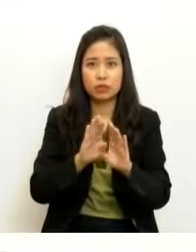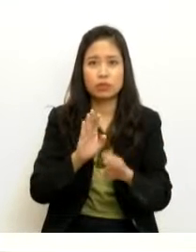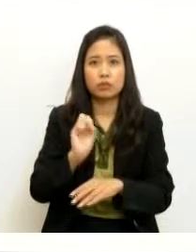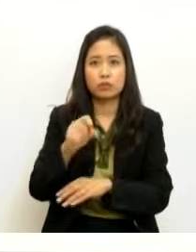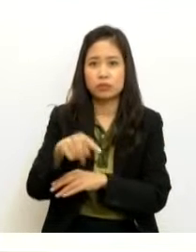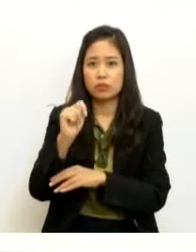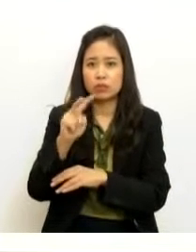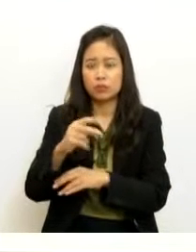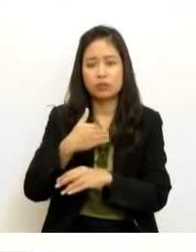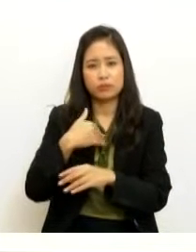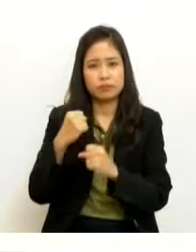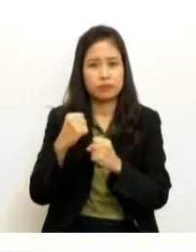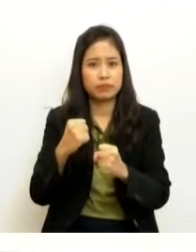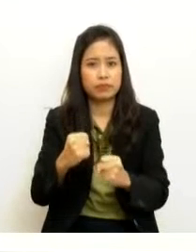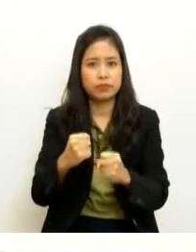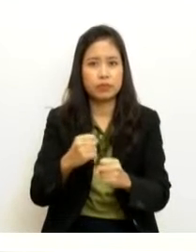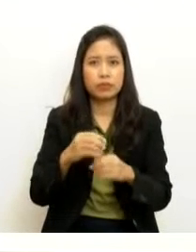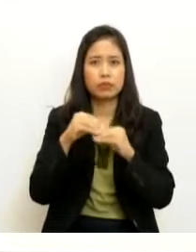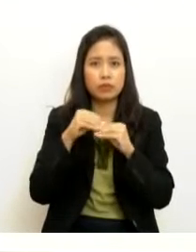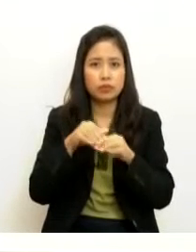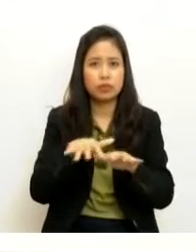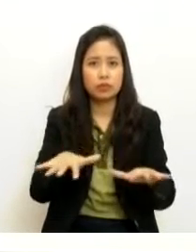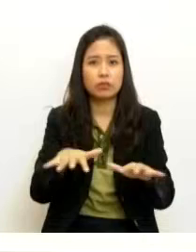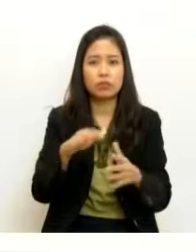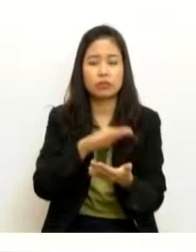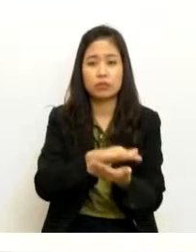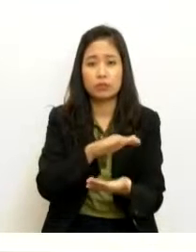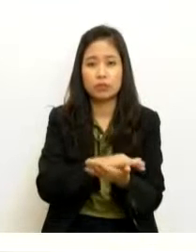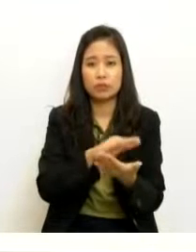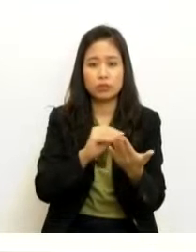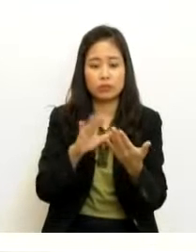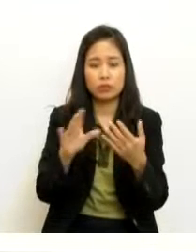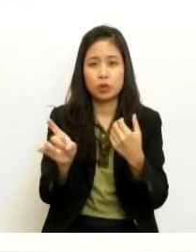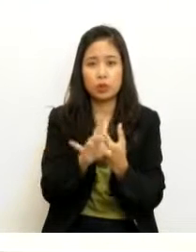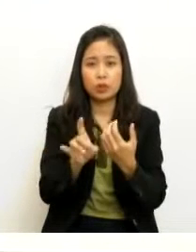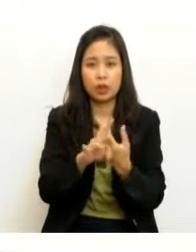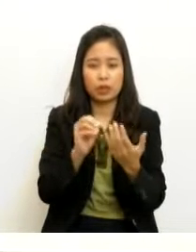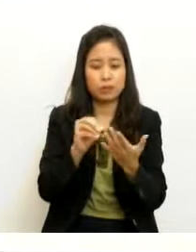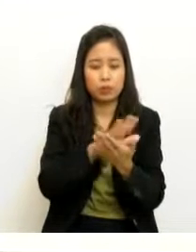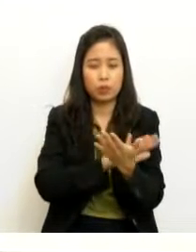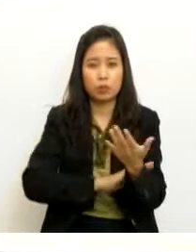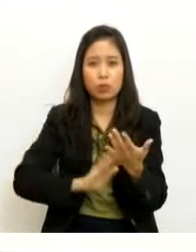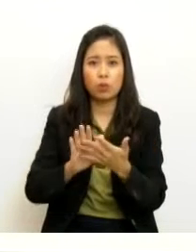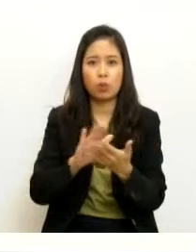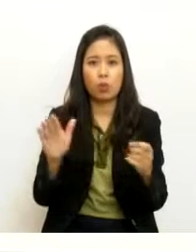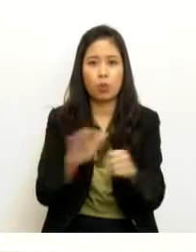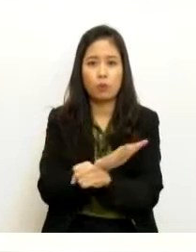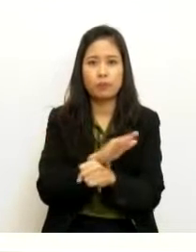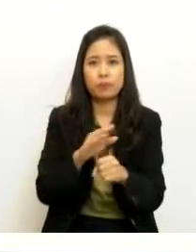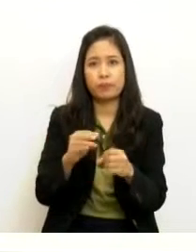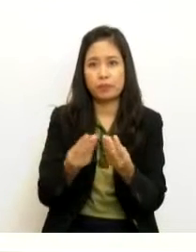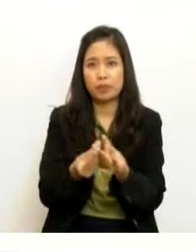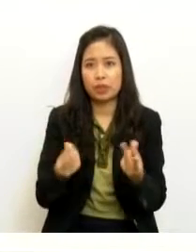มุ่งมั่นพยายามที่จะกระจายโรงเรียนที่มีคุณภาพให้ครอบคลุมในพื้นที่ควบคู่ไปกับการ